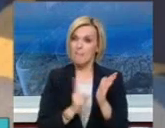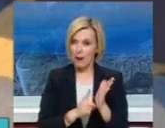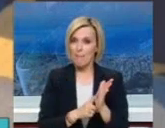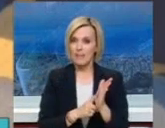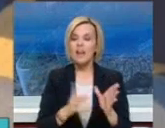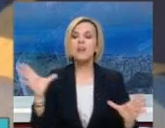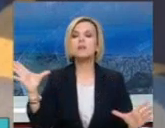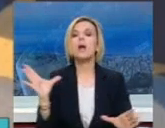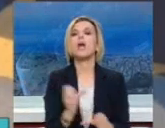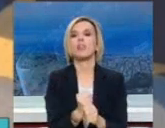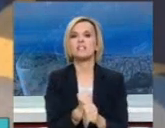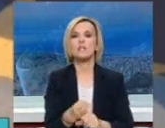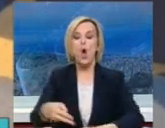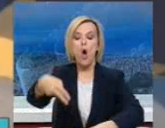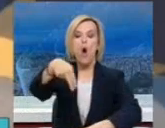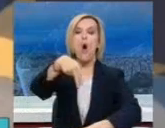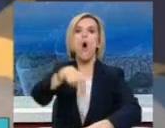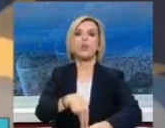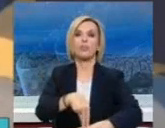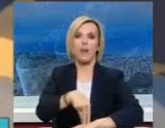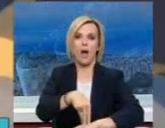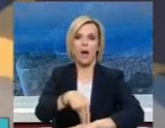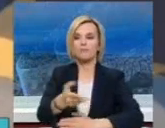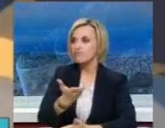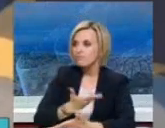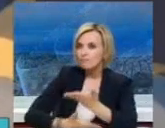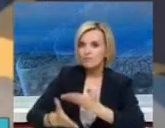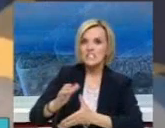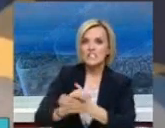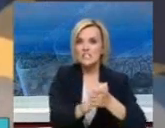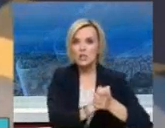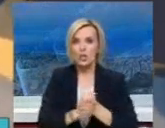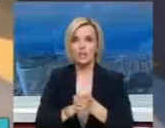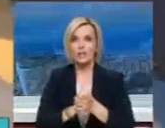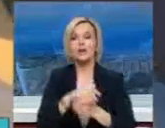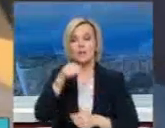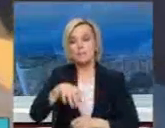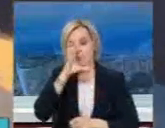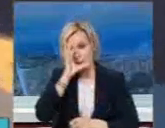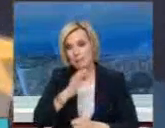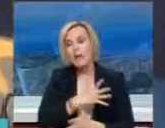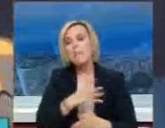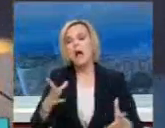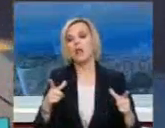βγει όρθια και με συνοχή από αυτή τη μεγάλη δοκιμασία. Κύριε